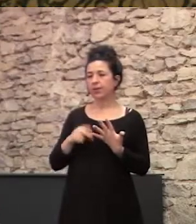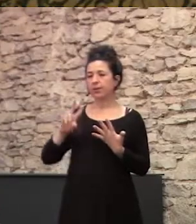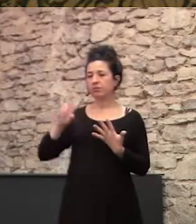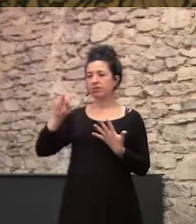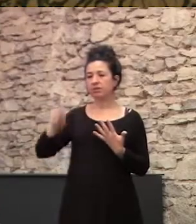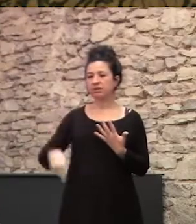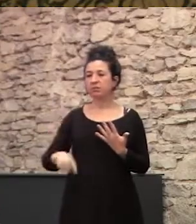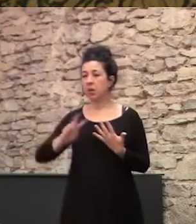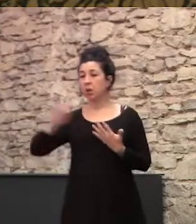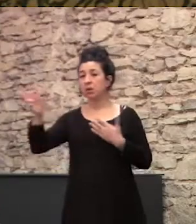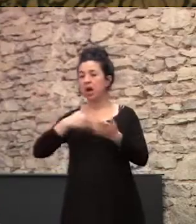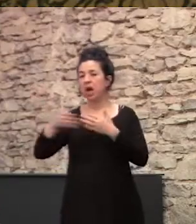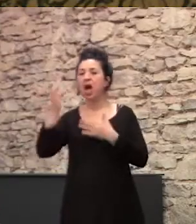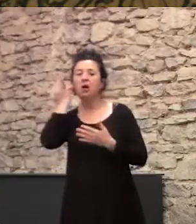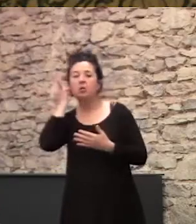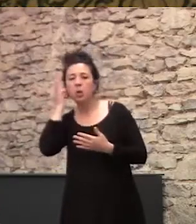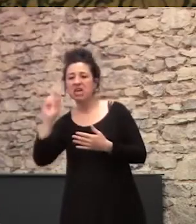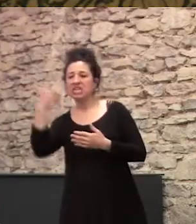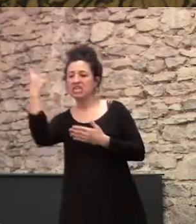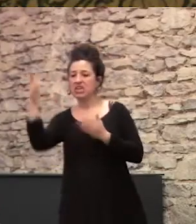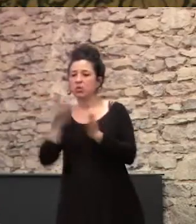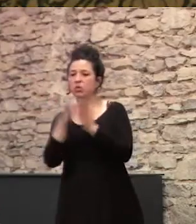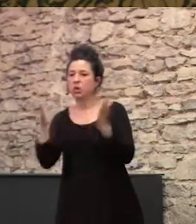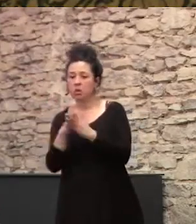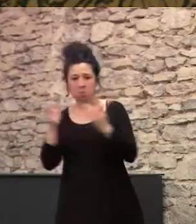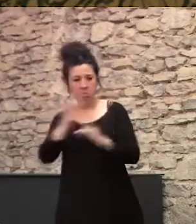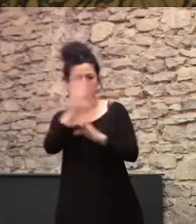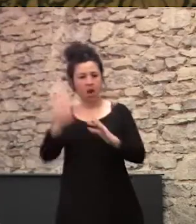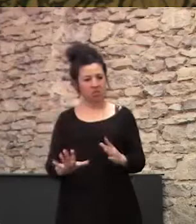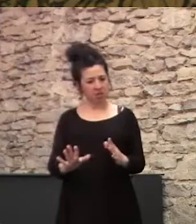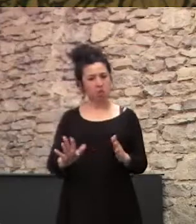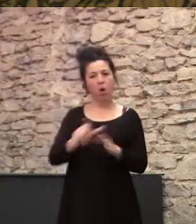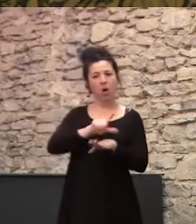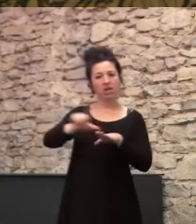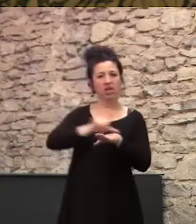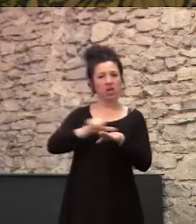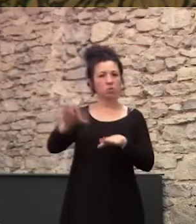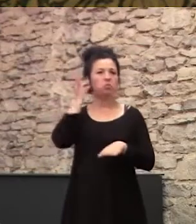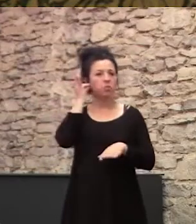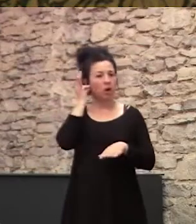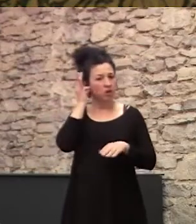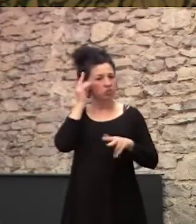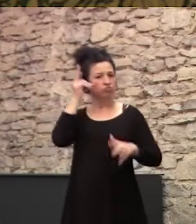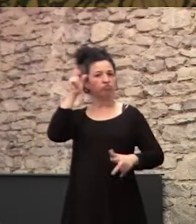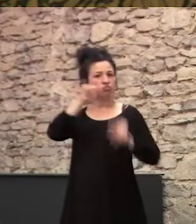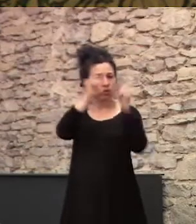du. Bueno, maten du, osasuntzu nola ikusten duzuzuk